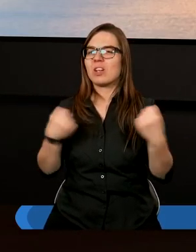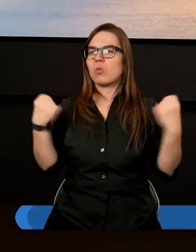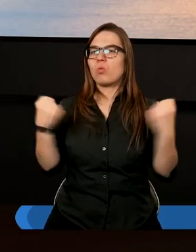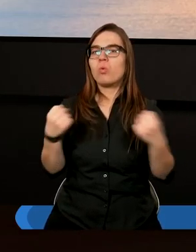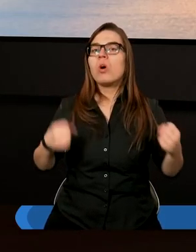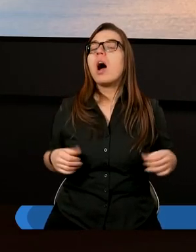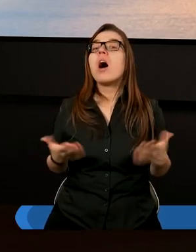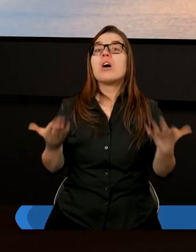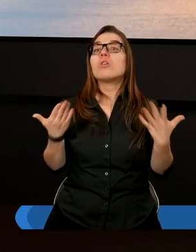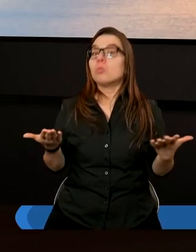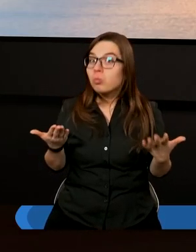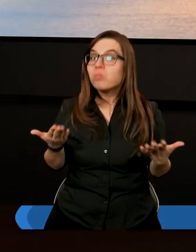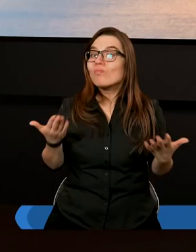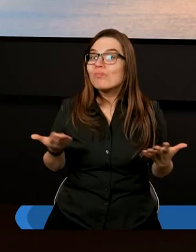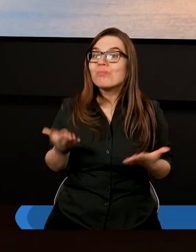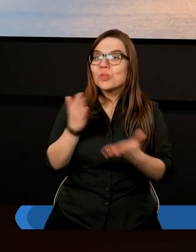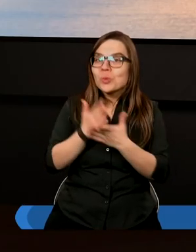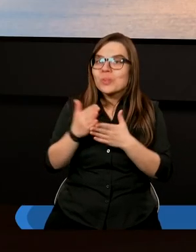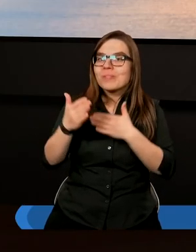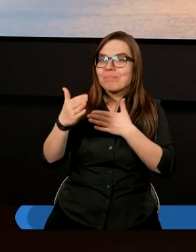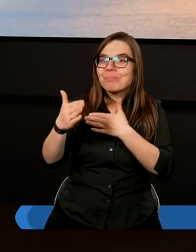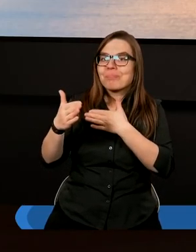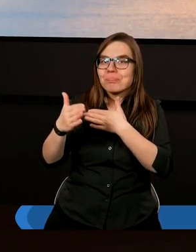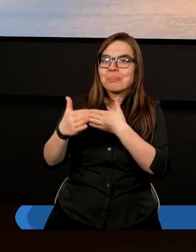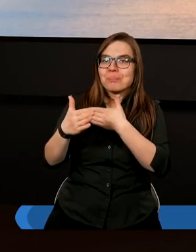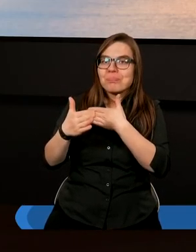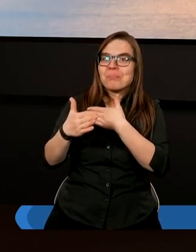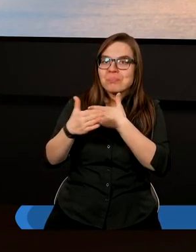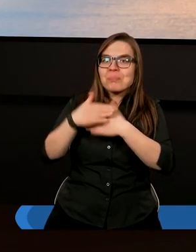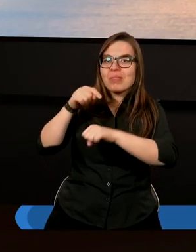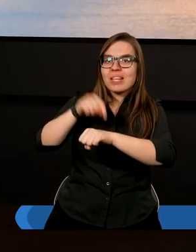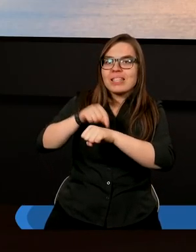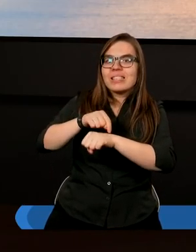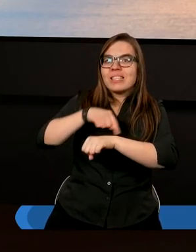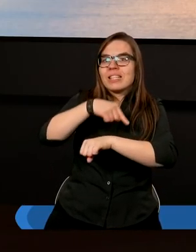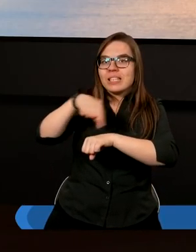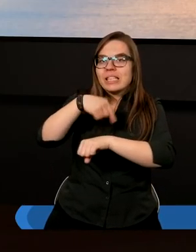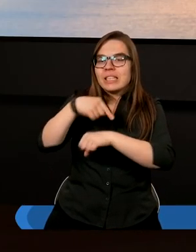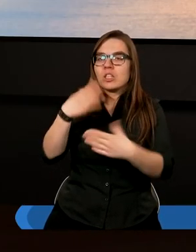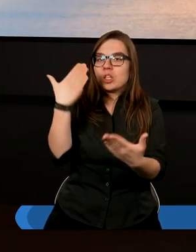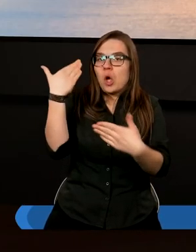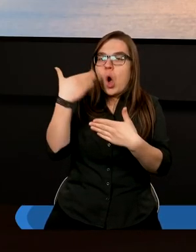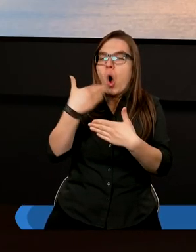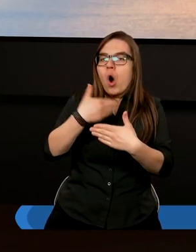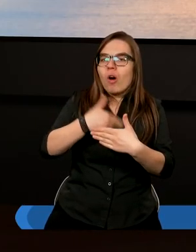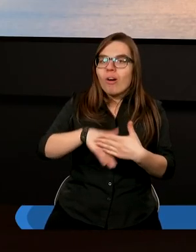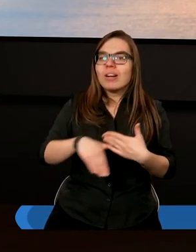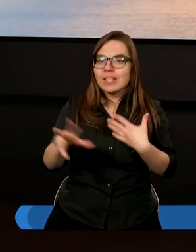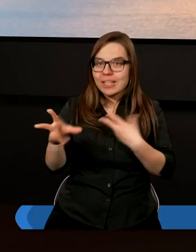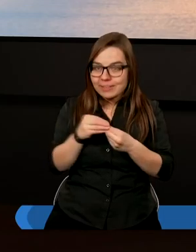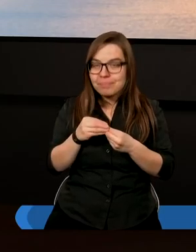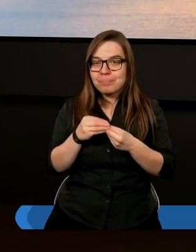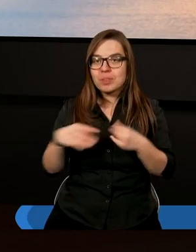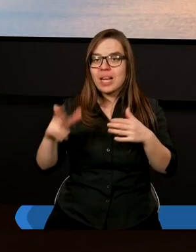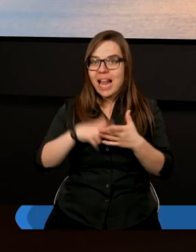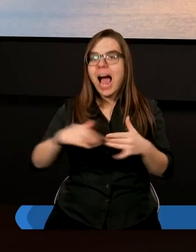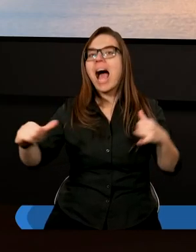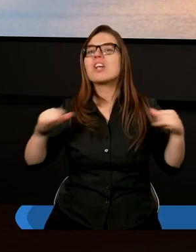Państwa no powoli dochodzimy do końca z tą lekcją na temat